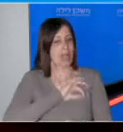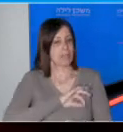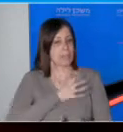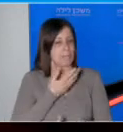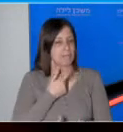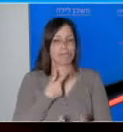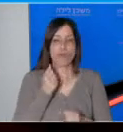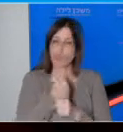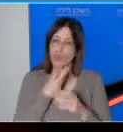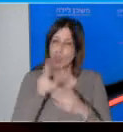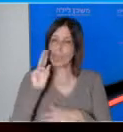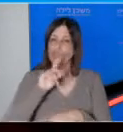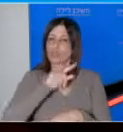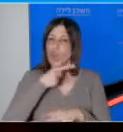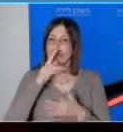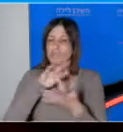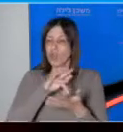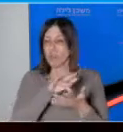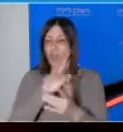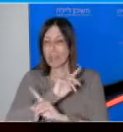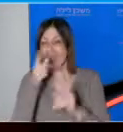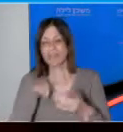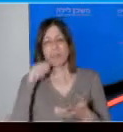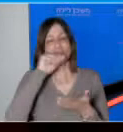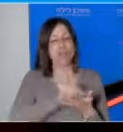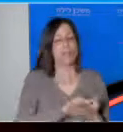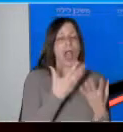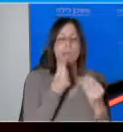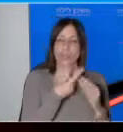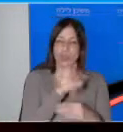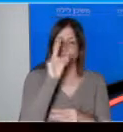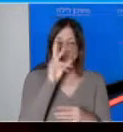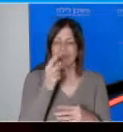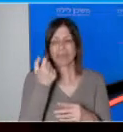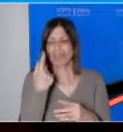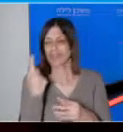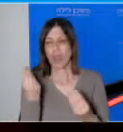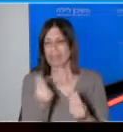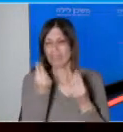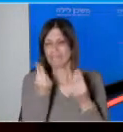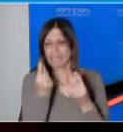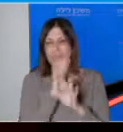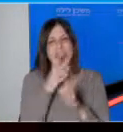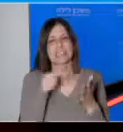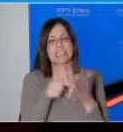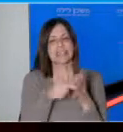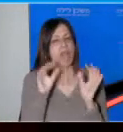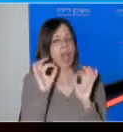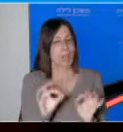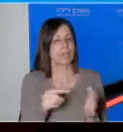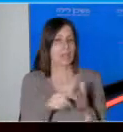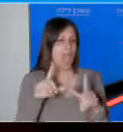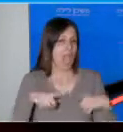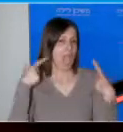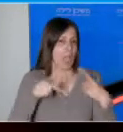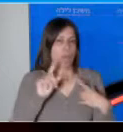אנחנו עובדים יותר שעות מאשר במקומות אחרים, ואנחנו משלמים הרבה יותר כמעט על כל דבר. ואין לזה סיבה אמיתית, כי החיים שלנו